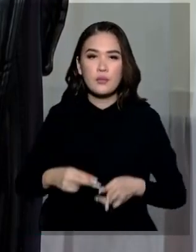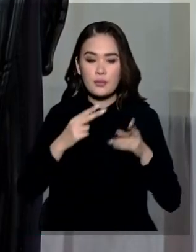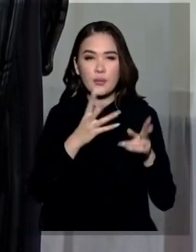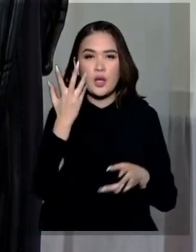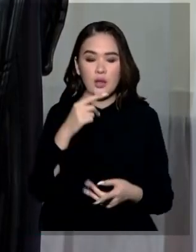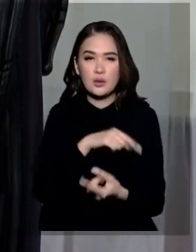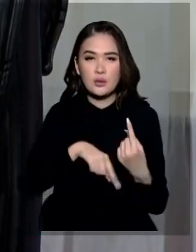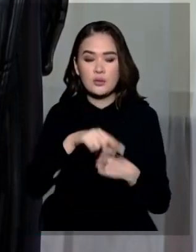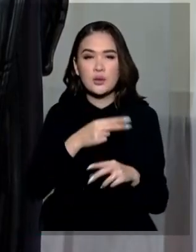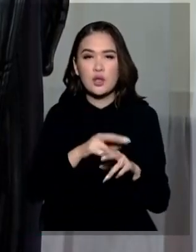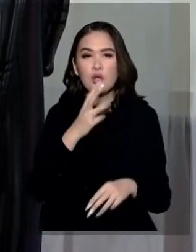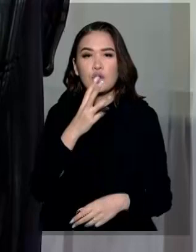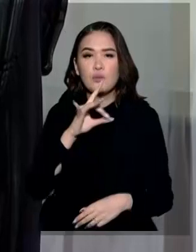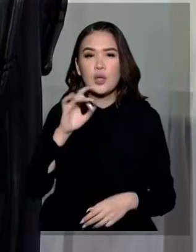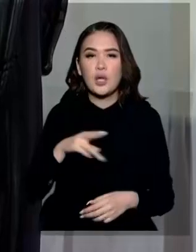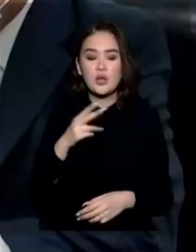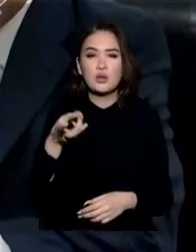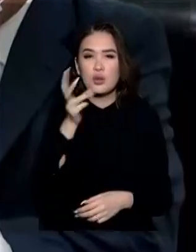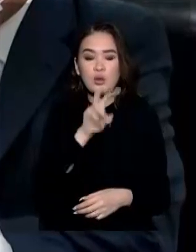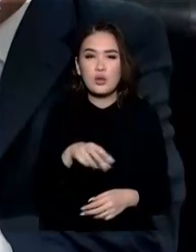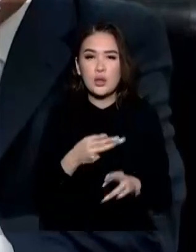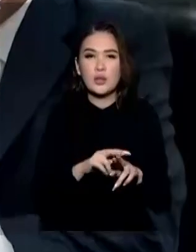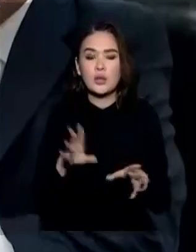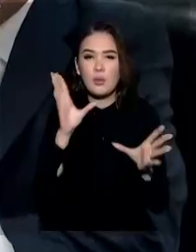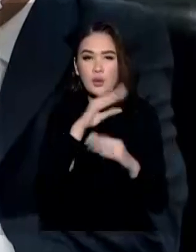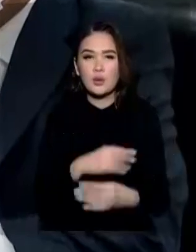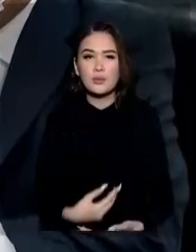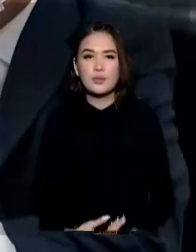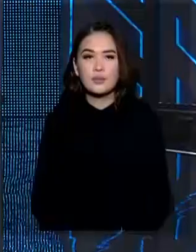тауар айналымын 3 миллиард долларға дейін ұлғайту міндетін қойды.